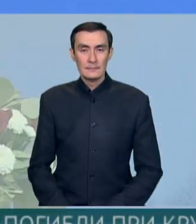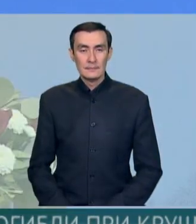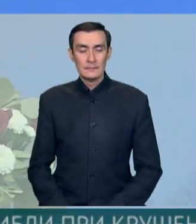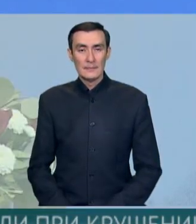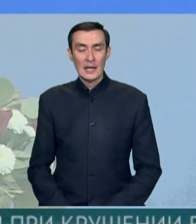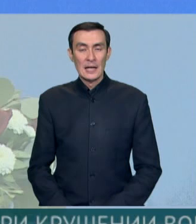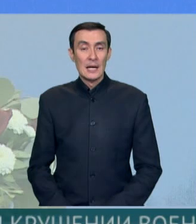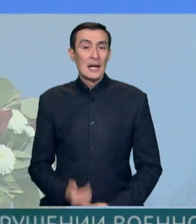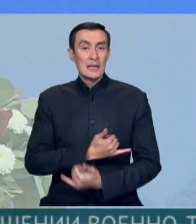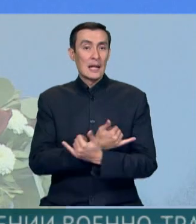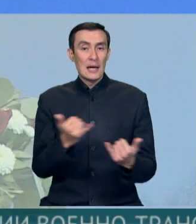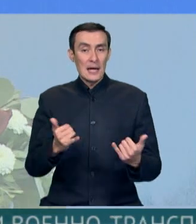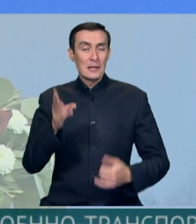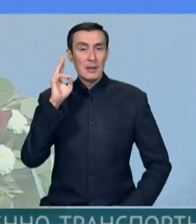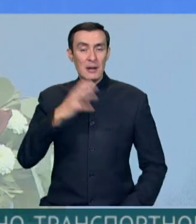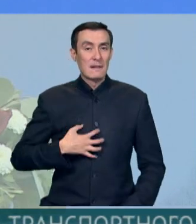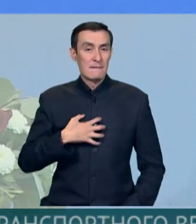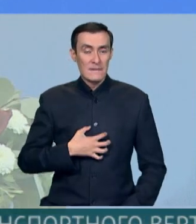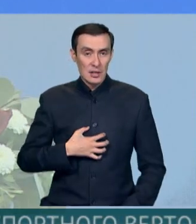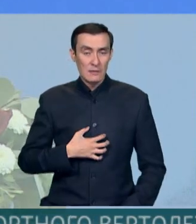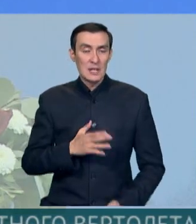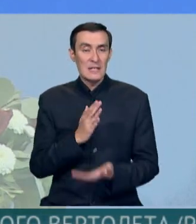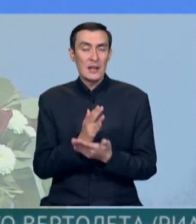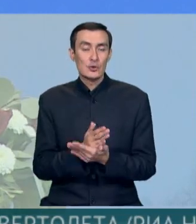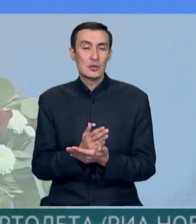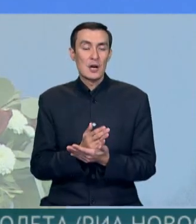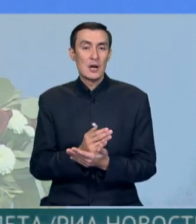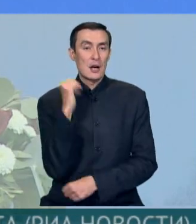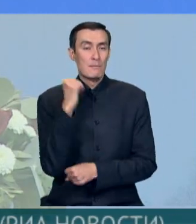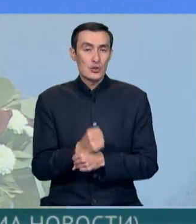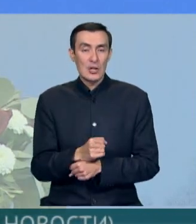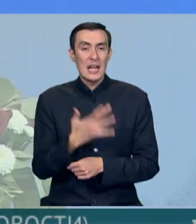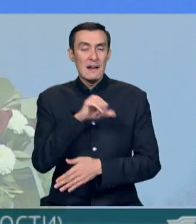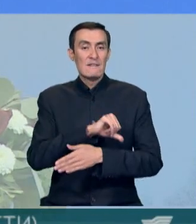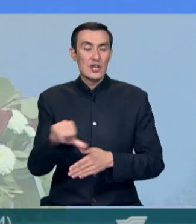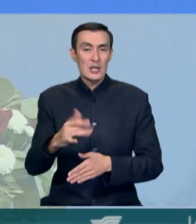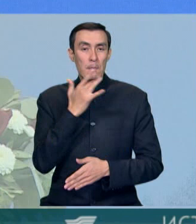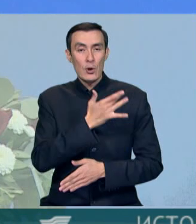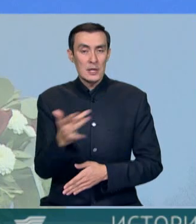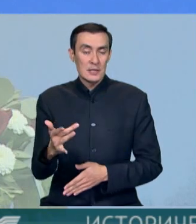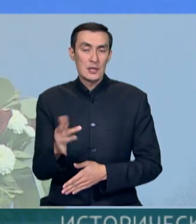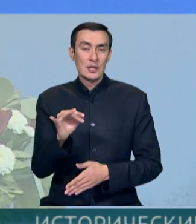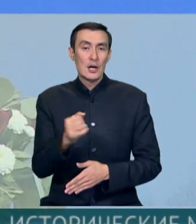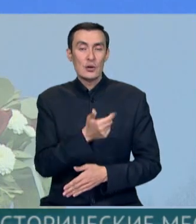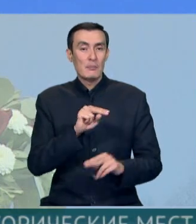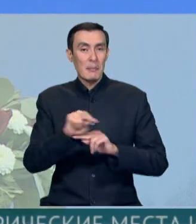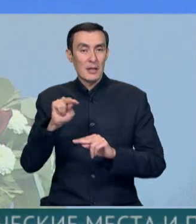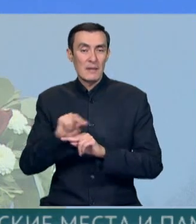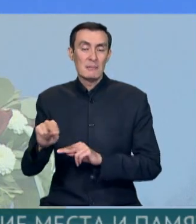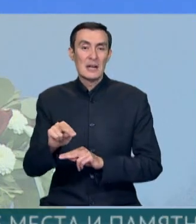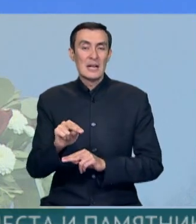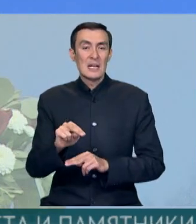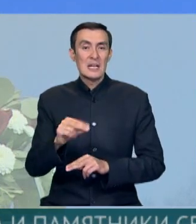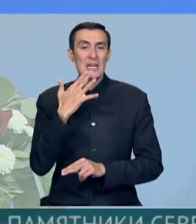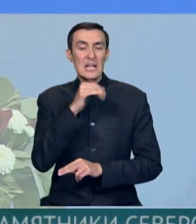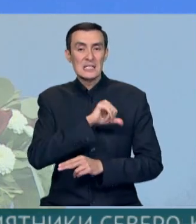Для дипломатов особенно важно, что университет не только кузница кадров для внешней политики, мировой лидер по количеству преподаваемых иностранных